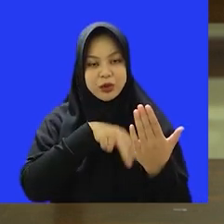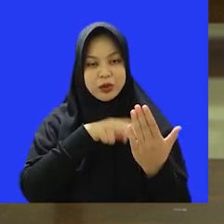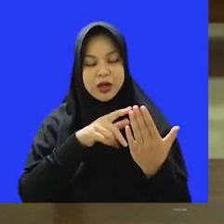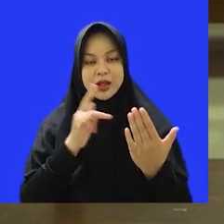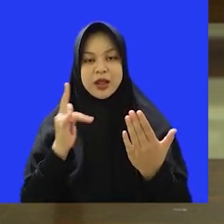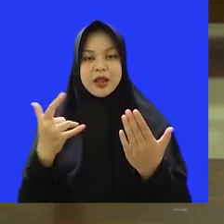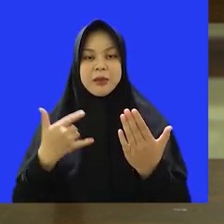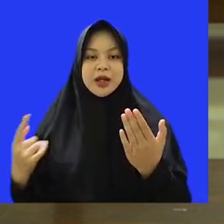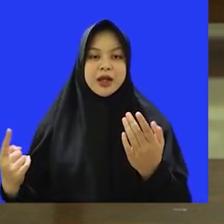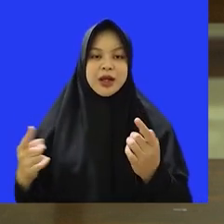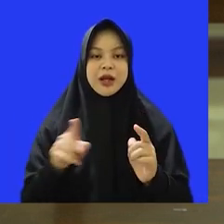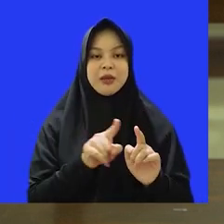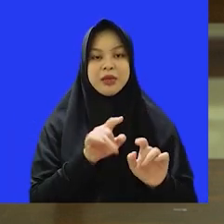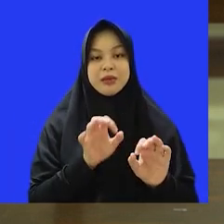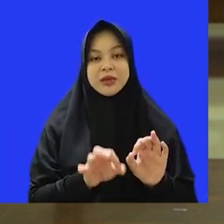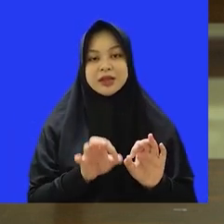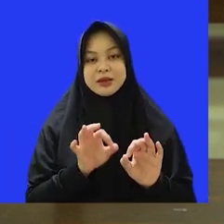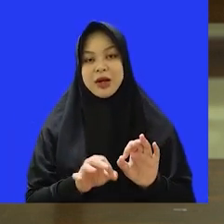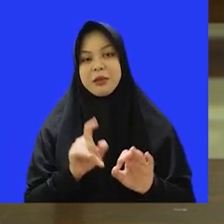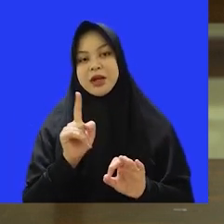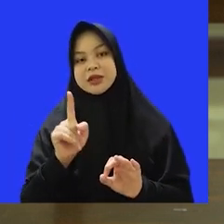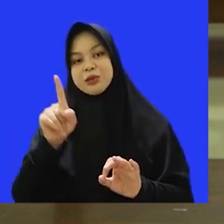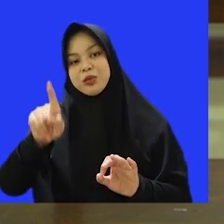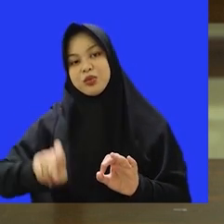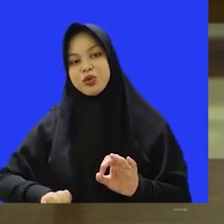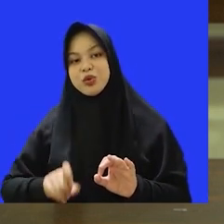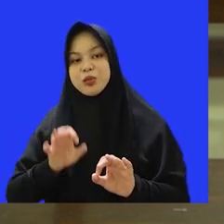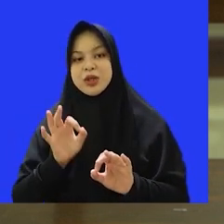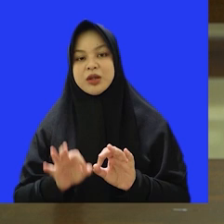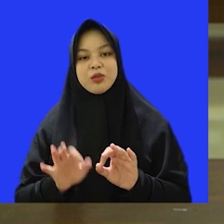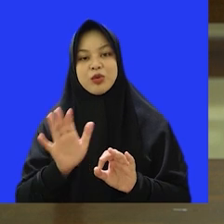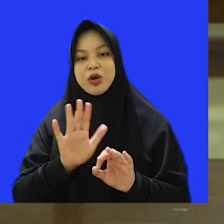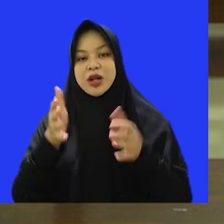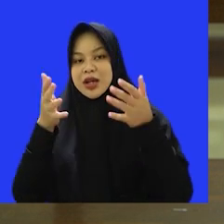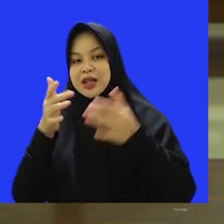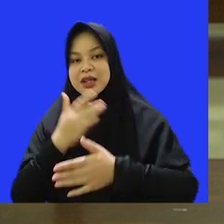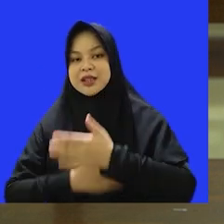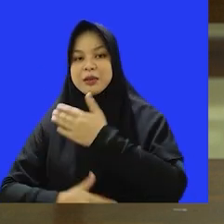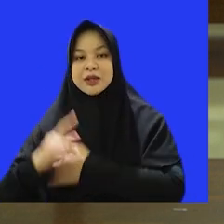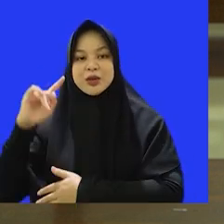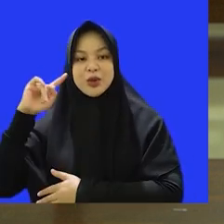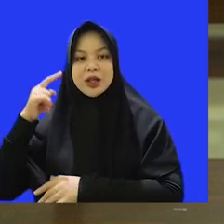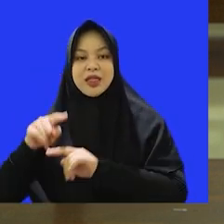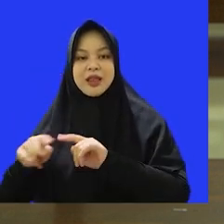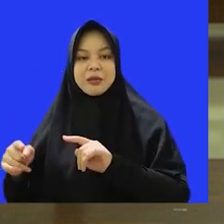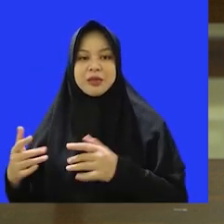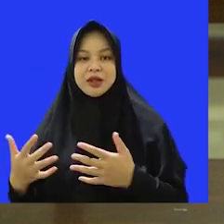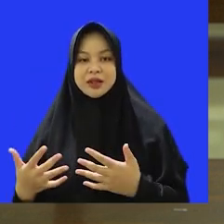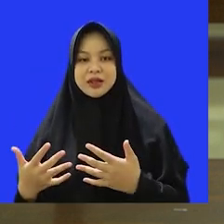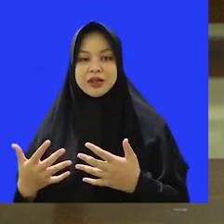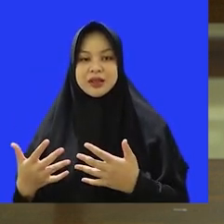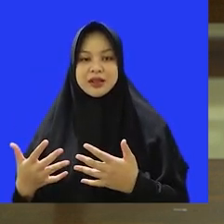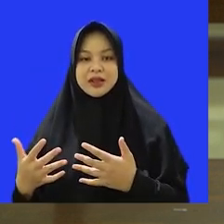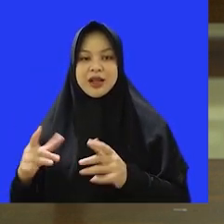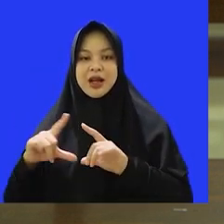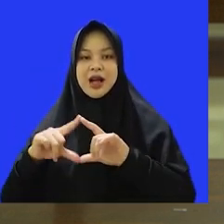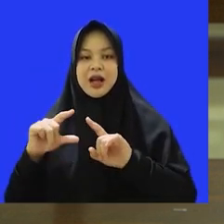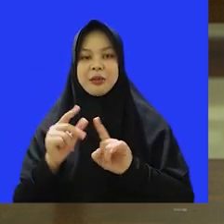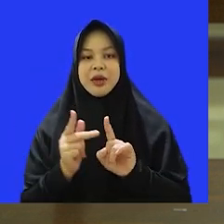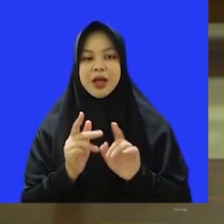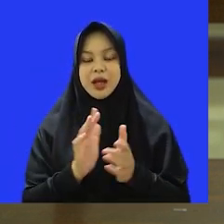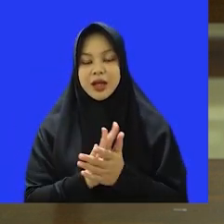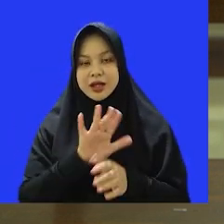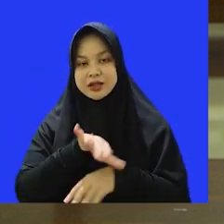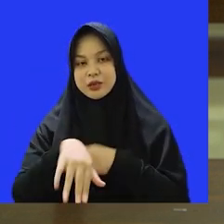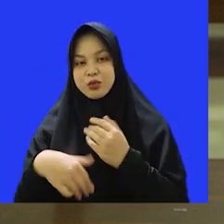tulis, kami selalu meminta tetap ada penerjemah. Karena yang membutuhkan penerjemah bukan hanya disabilitas tuli, tapi